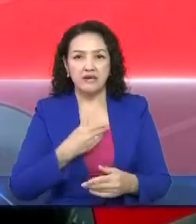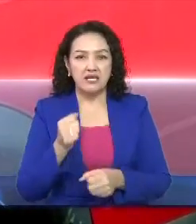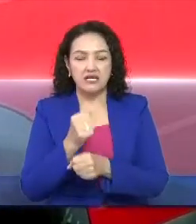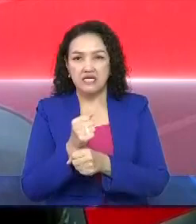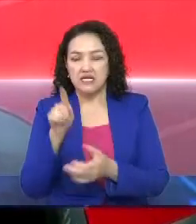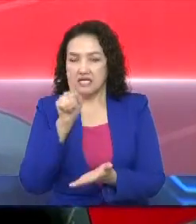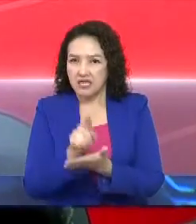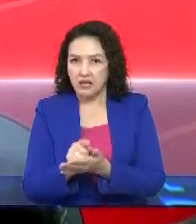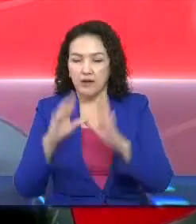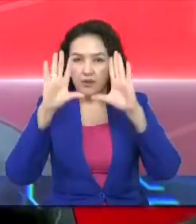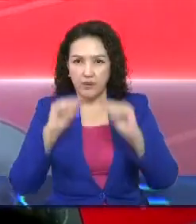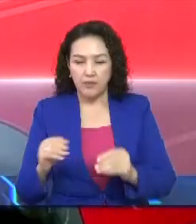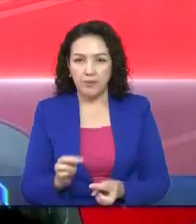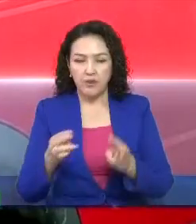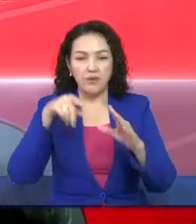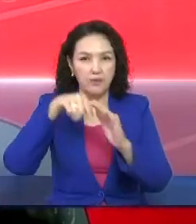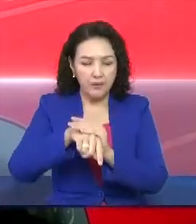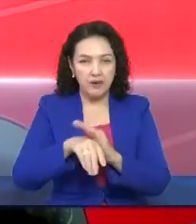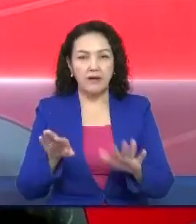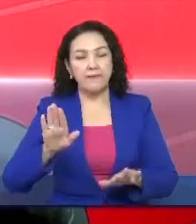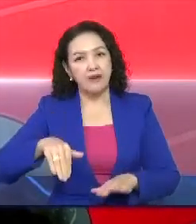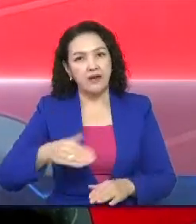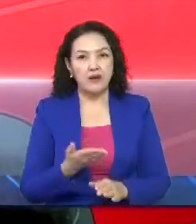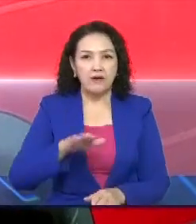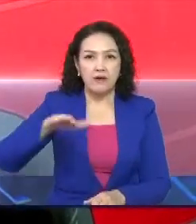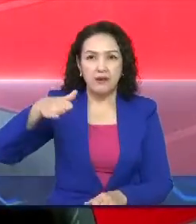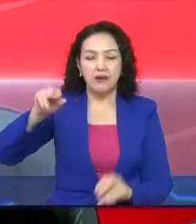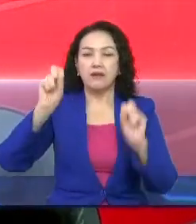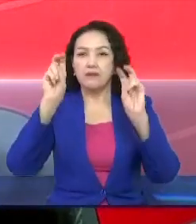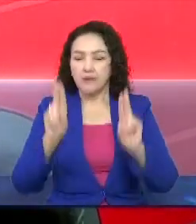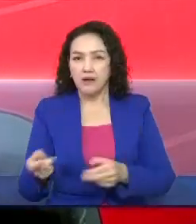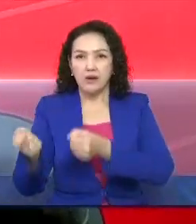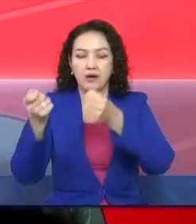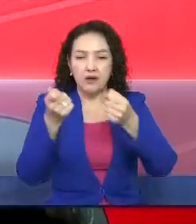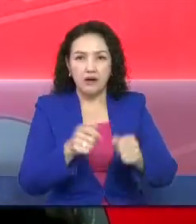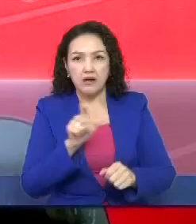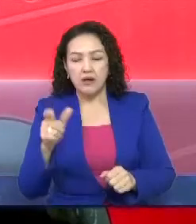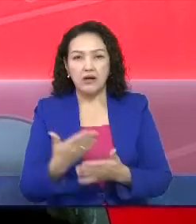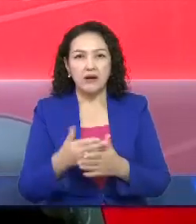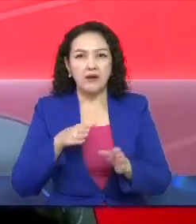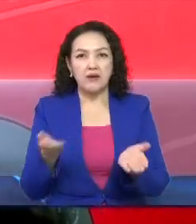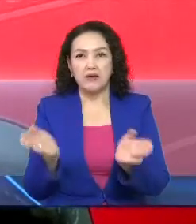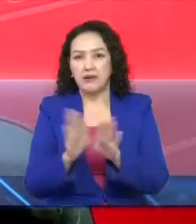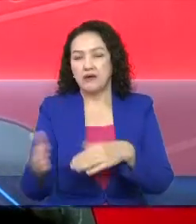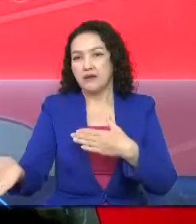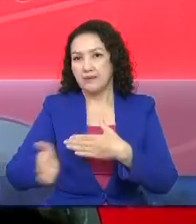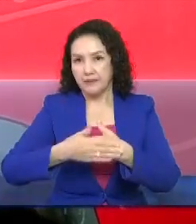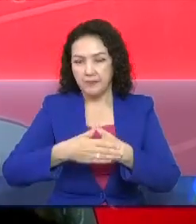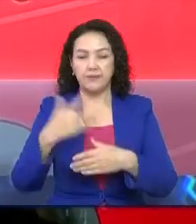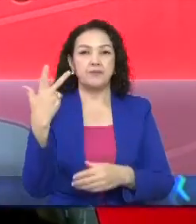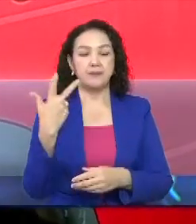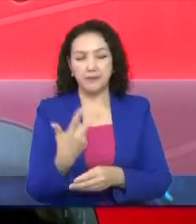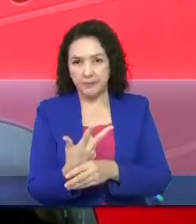пожары внутри. И потом пожарные лестницы есть специальные для эвакуации людей, они сейчас забиты, закрыты. И третьих,